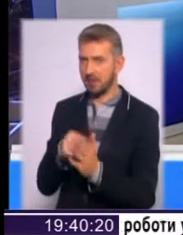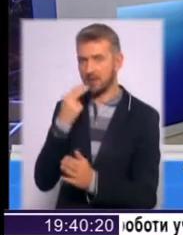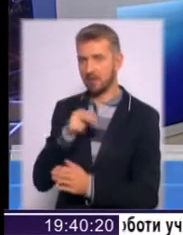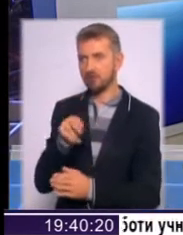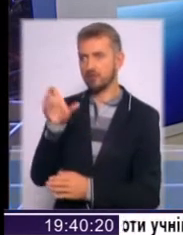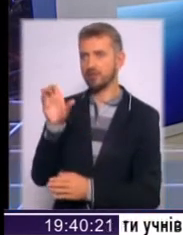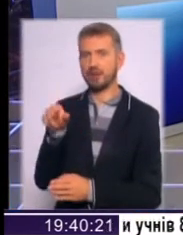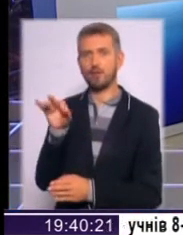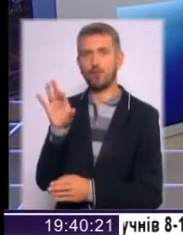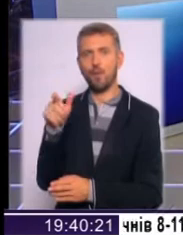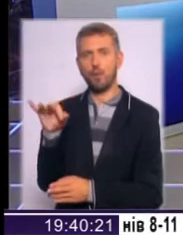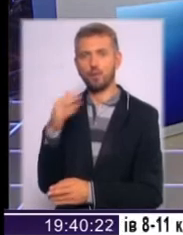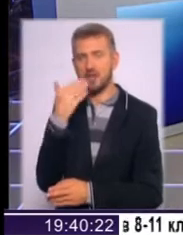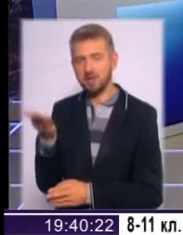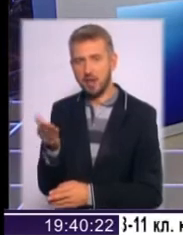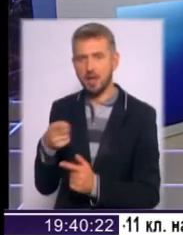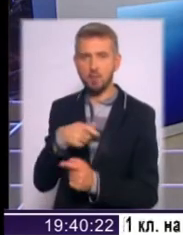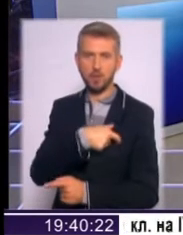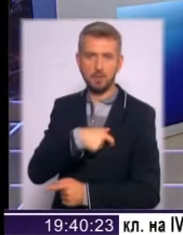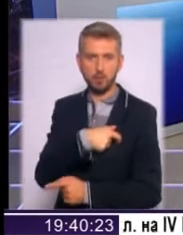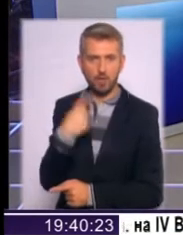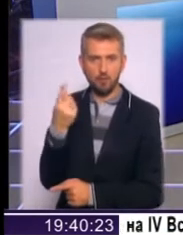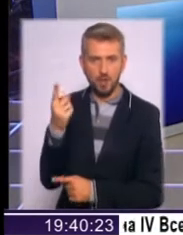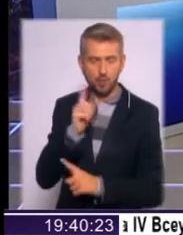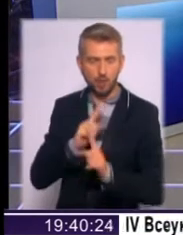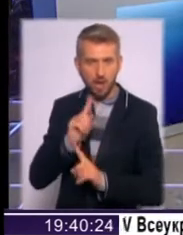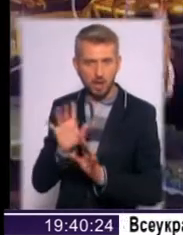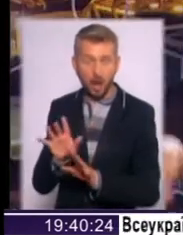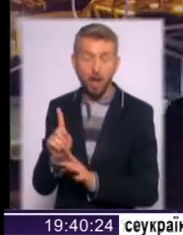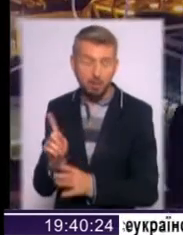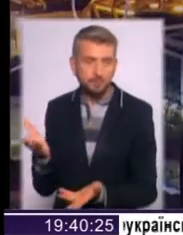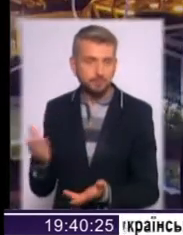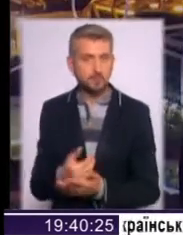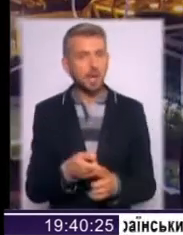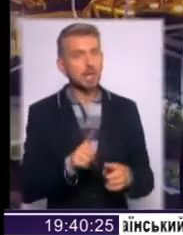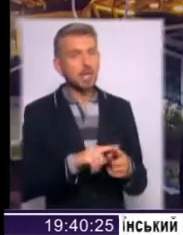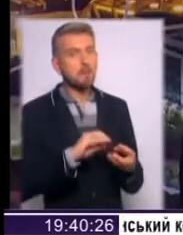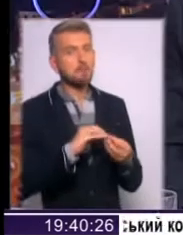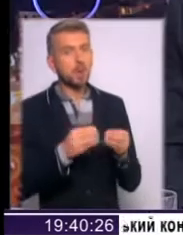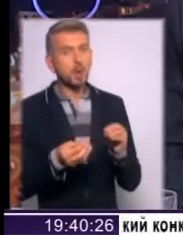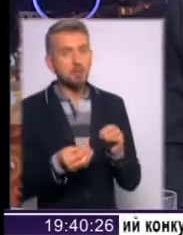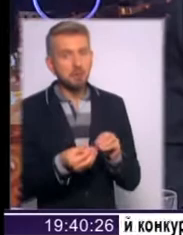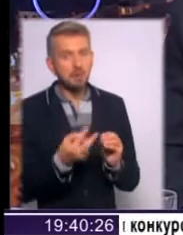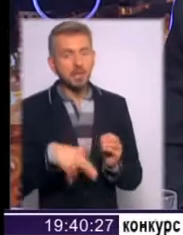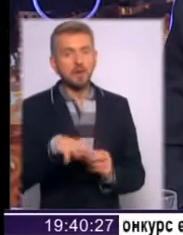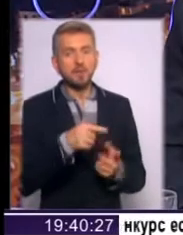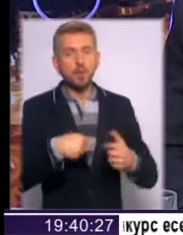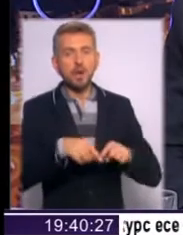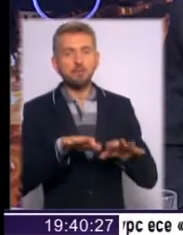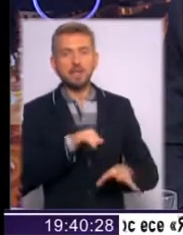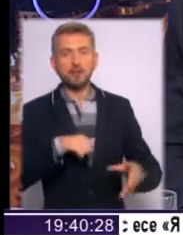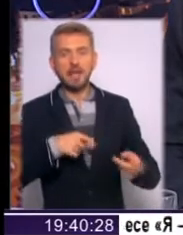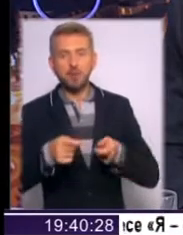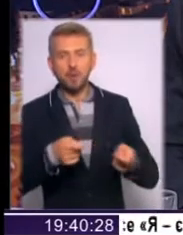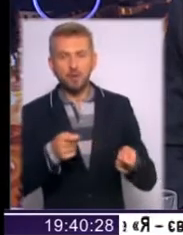запитати, або там депутатів, я не знаю, обласної міської ради, але тим не менше, да, прошу. Це проблема для всіх органів місцевого